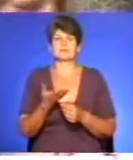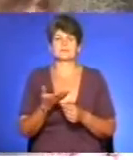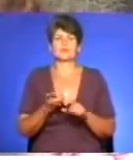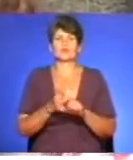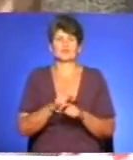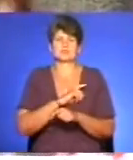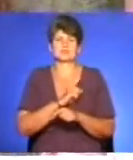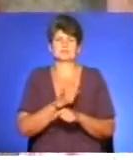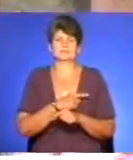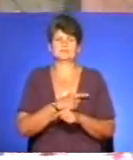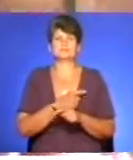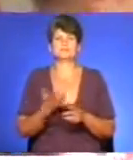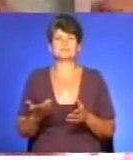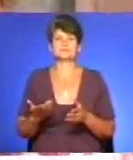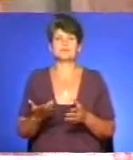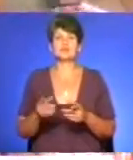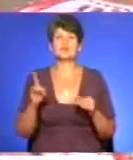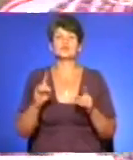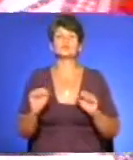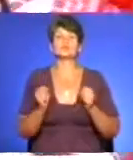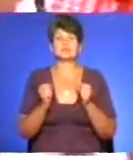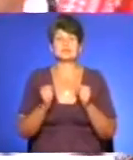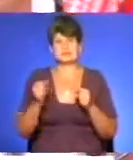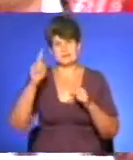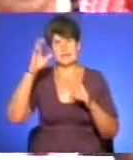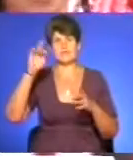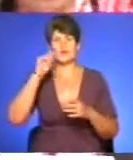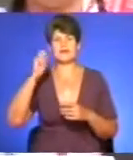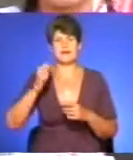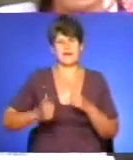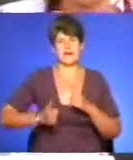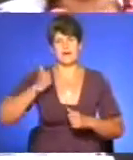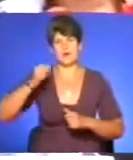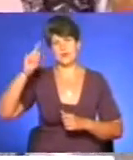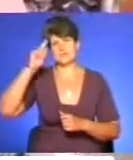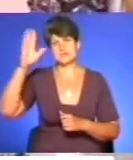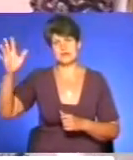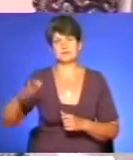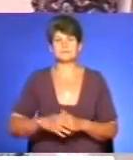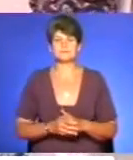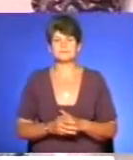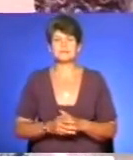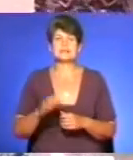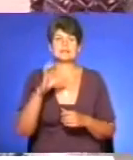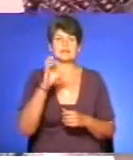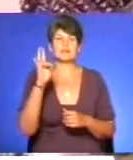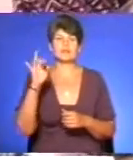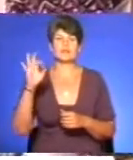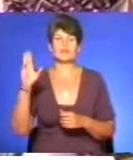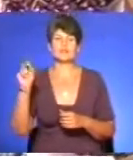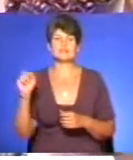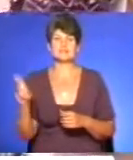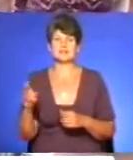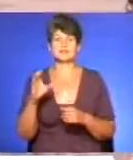дуже сильно, таке рідно. Так. Що ж, друзі, слава Україні! Героям слава! Стефанія Новацька, села Слобідки